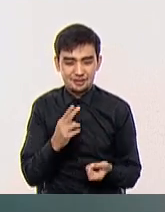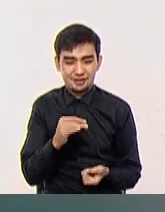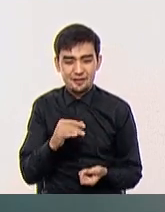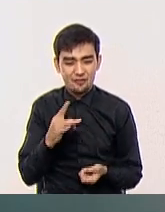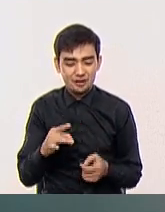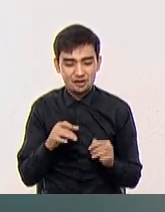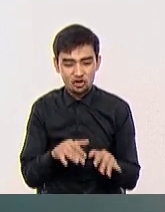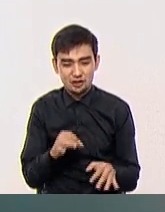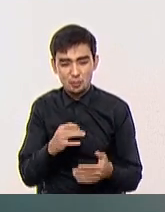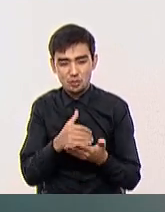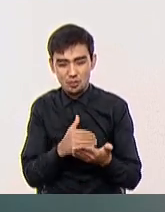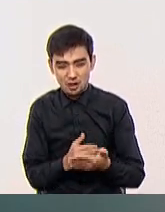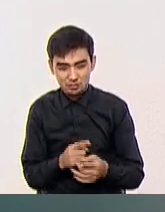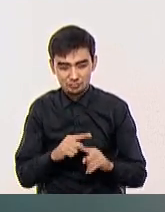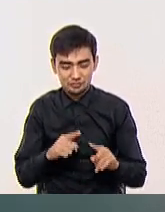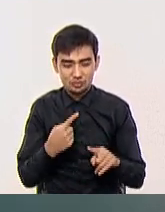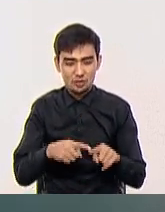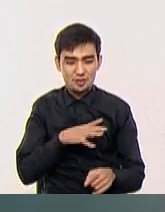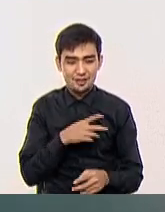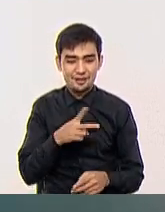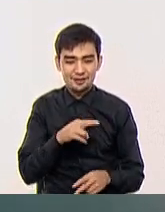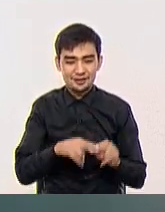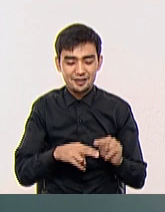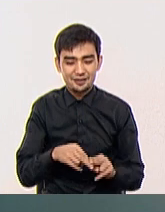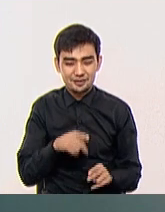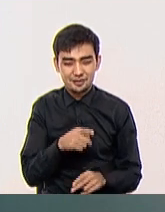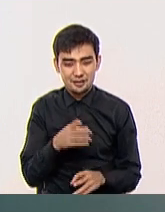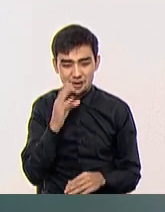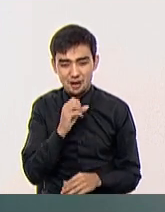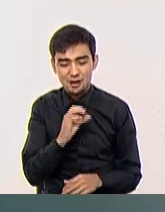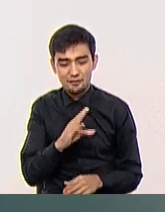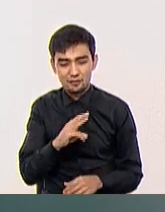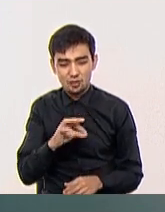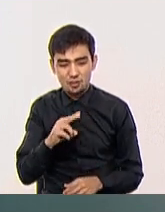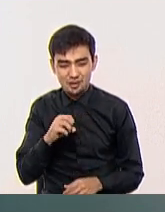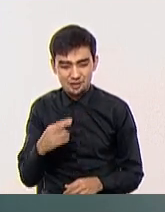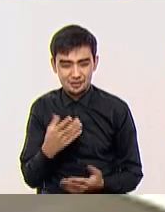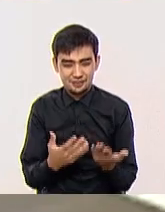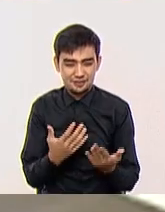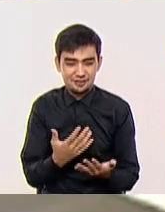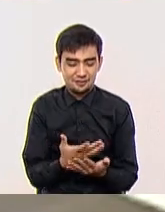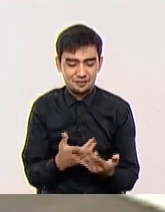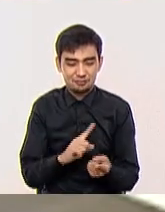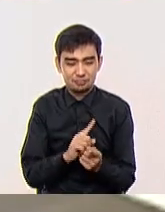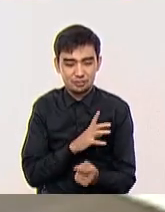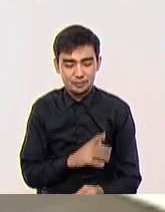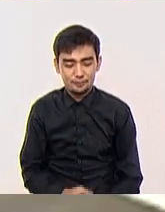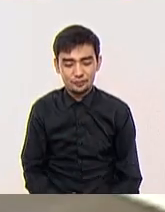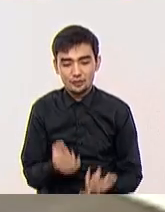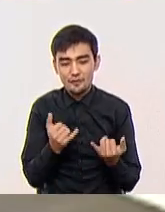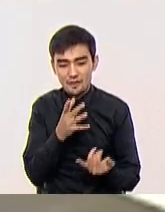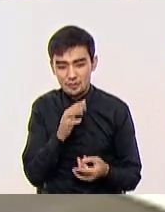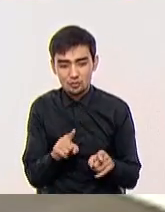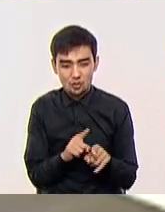там, каких-то программ, да, для строителей. Это может быть там AutoCAD, да, там, последней версии и так далее. В то же время